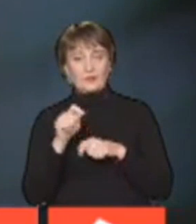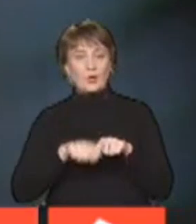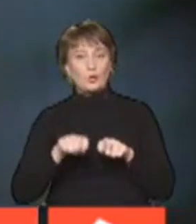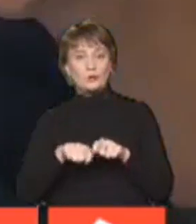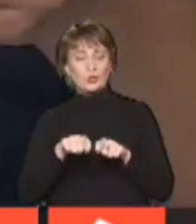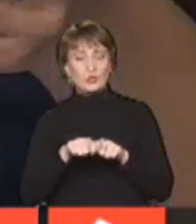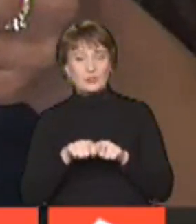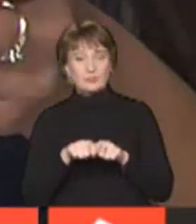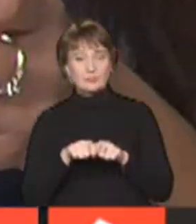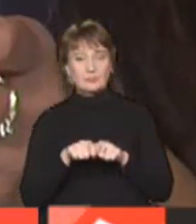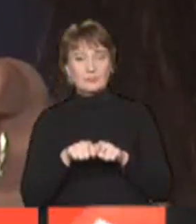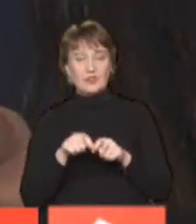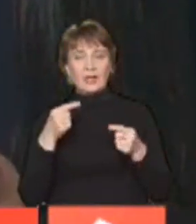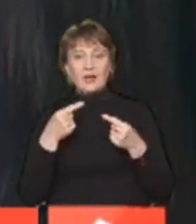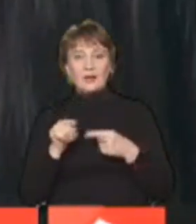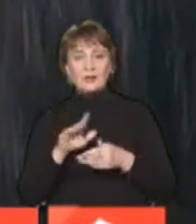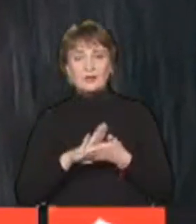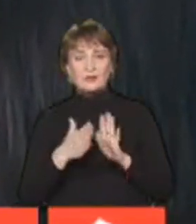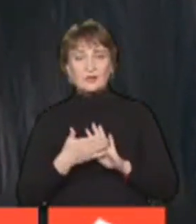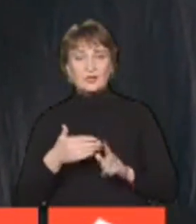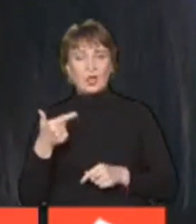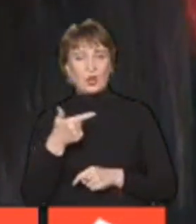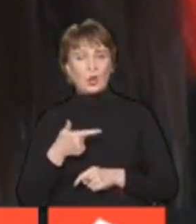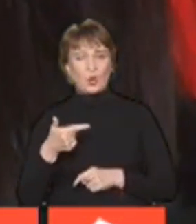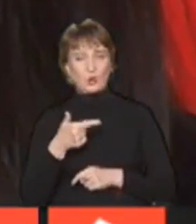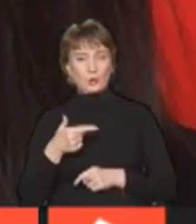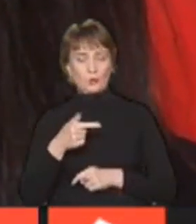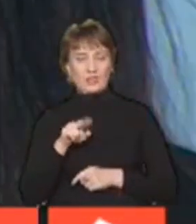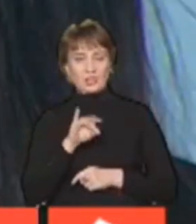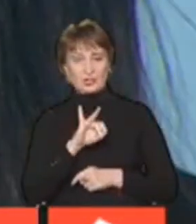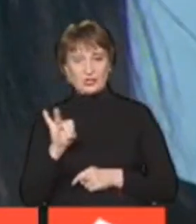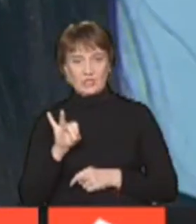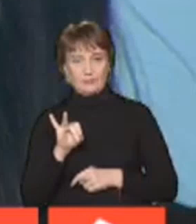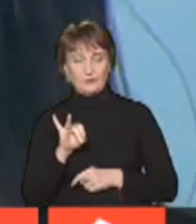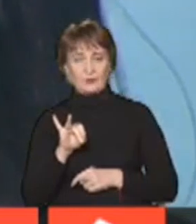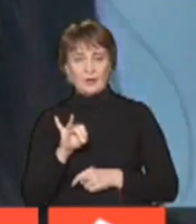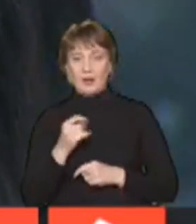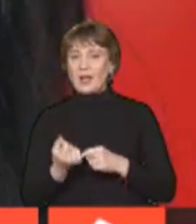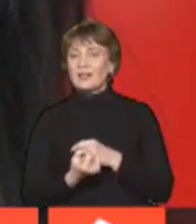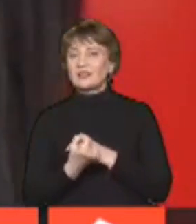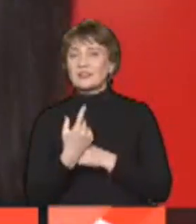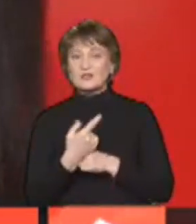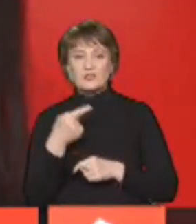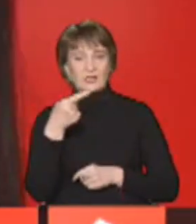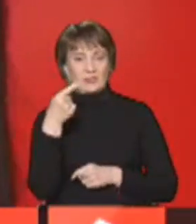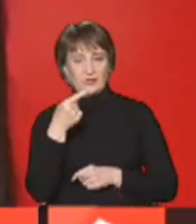контрольної лінії, в області інших імуноглобулін G та імуноглобулін M не з'явилась жодної лінії, це означає, що